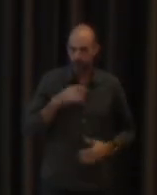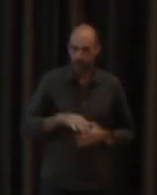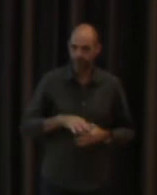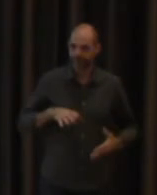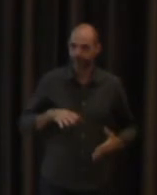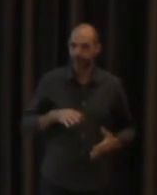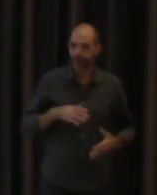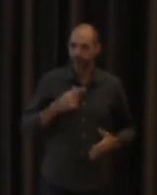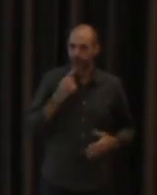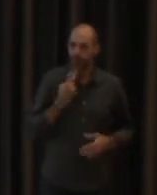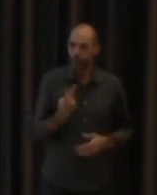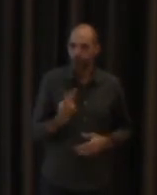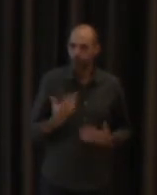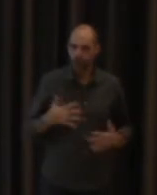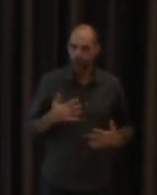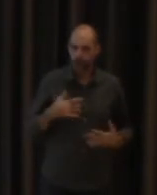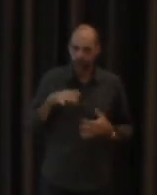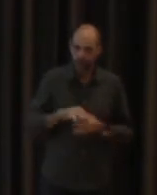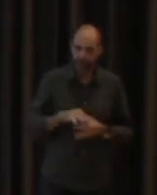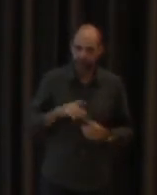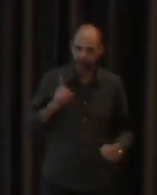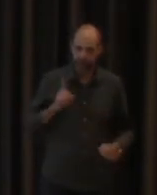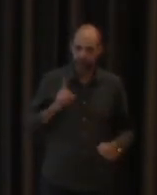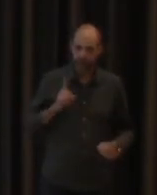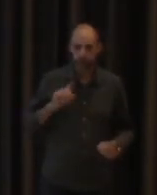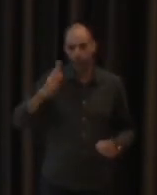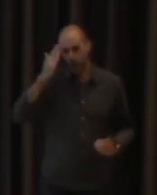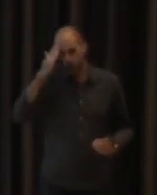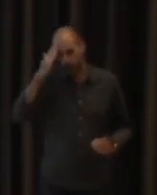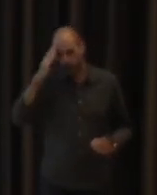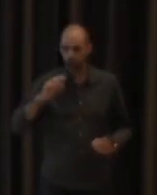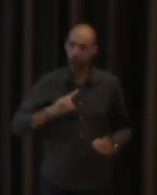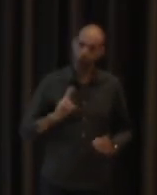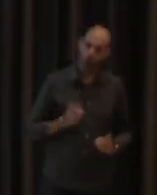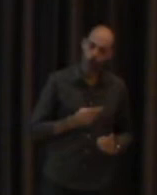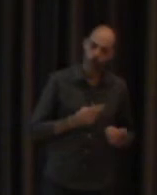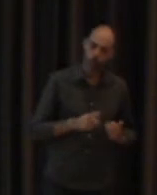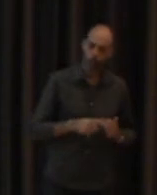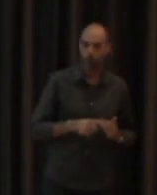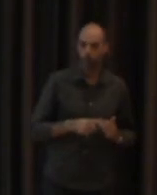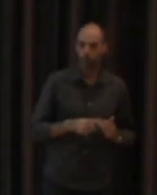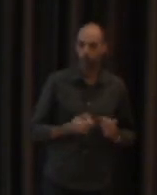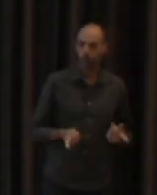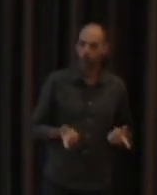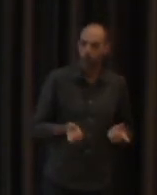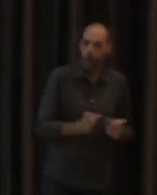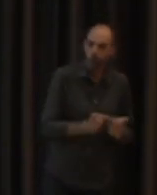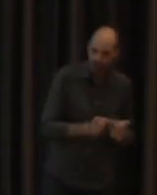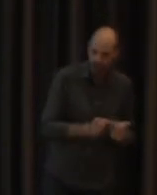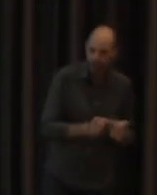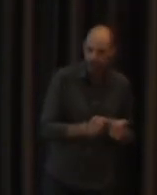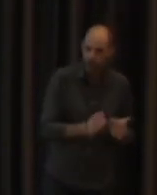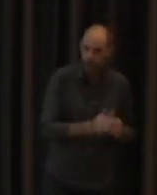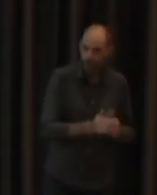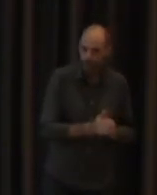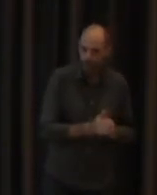demana almenys dos participants i aquí en troba un a la posició de subjecte i l'altre en el complement comitatiu. Podríem